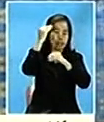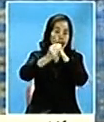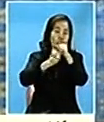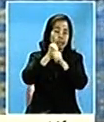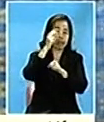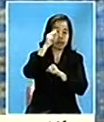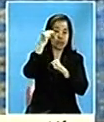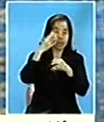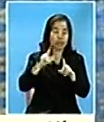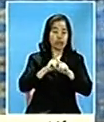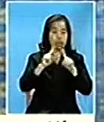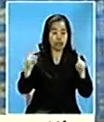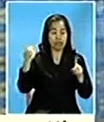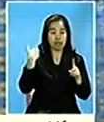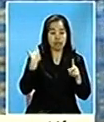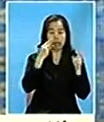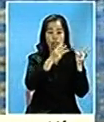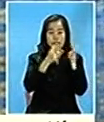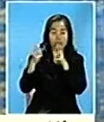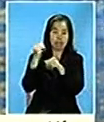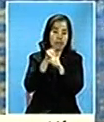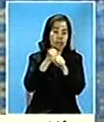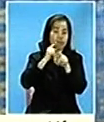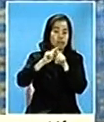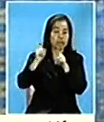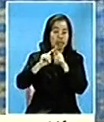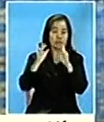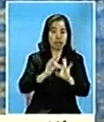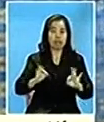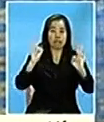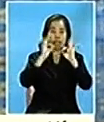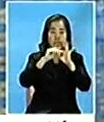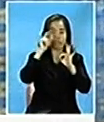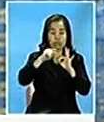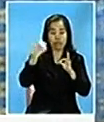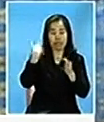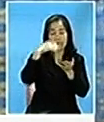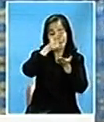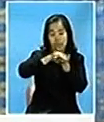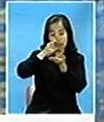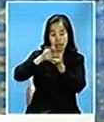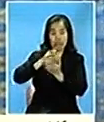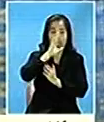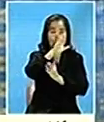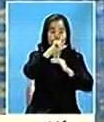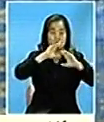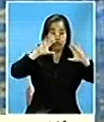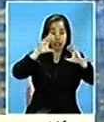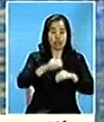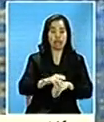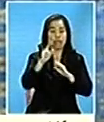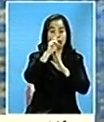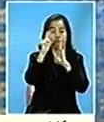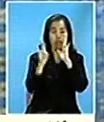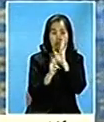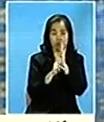แต่ธุรกิจเล็กๆ SME เนี่ยจำเป็นจะต้องยิ่งที่จะต้องพึ่งพาข้อมูลจากรัฐบาลกฎกติกาในการไปล